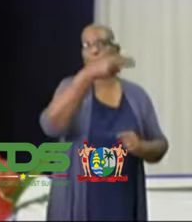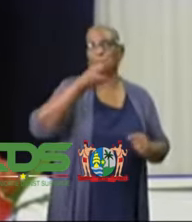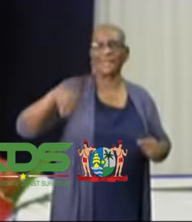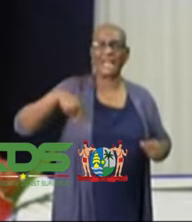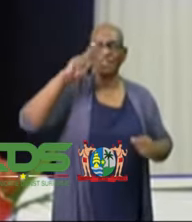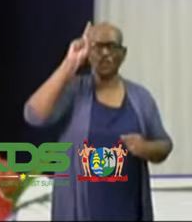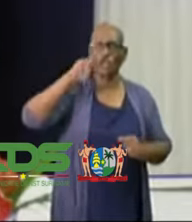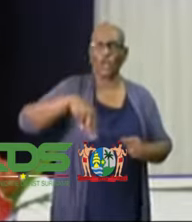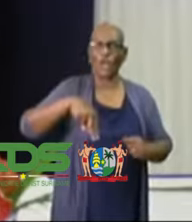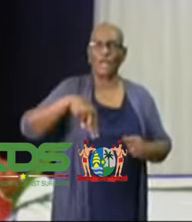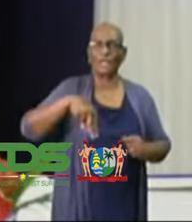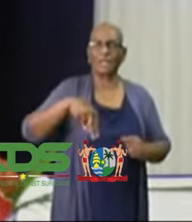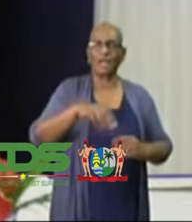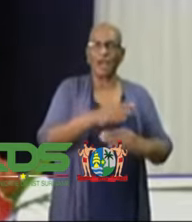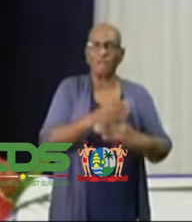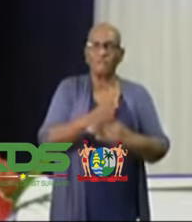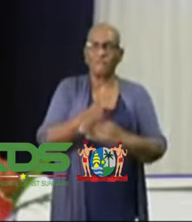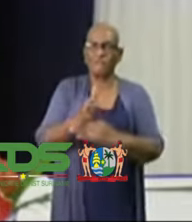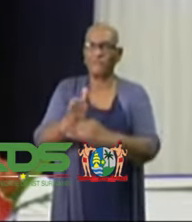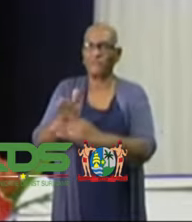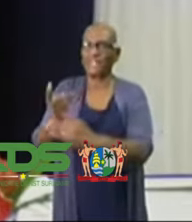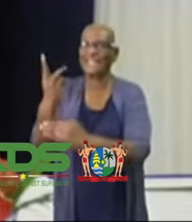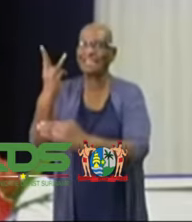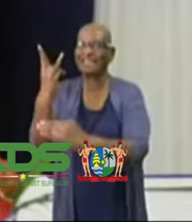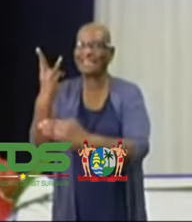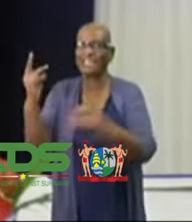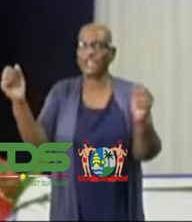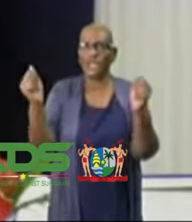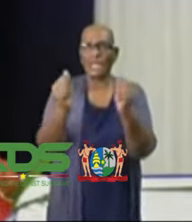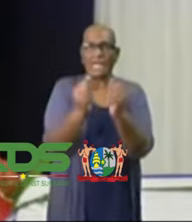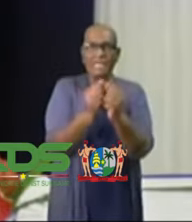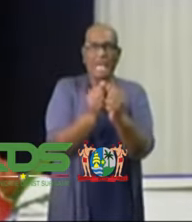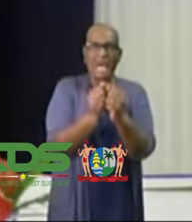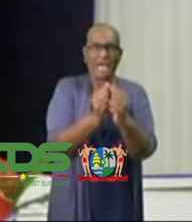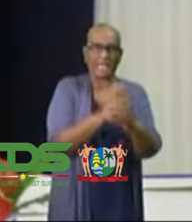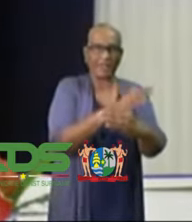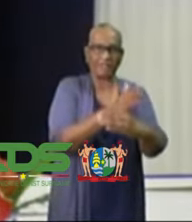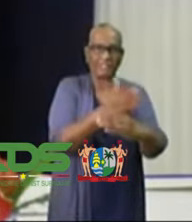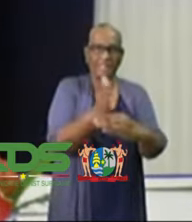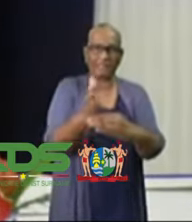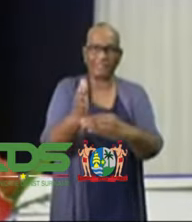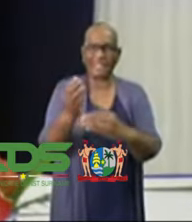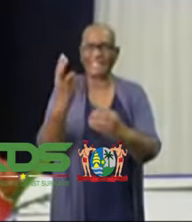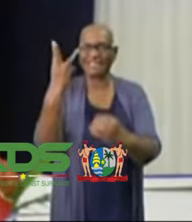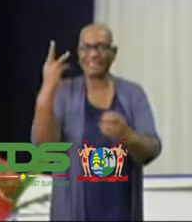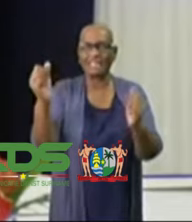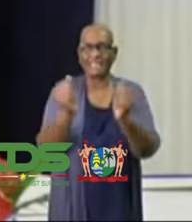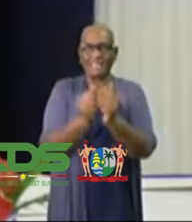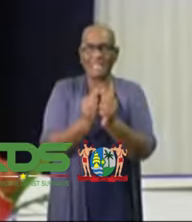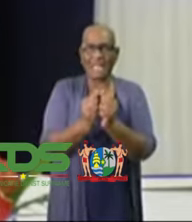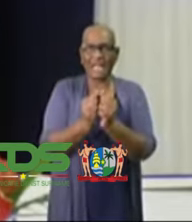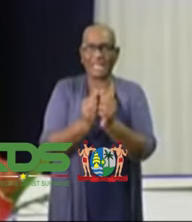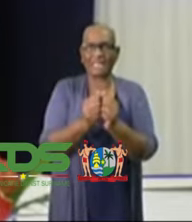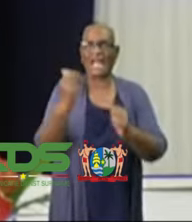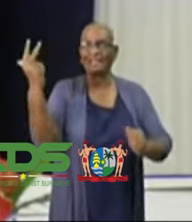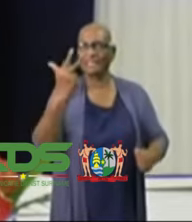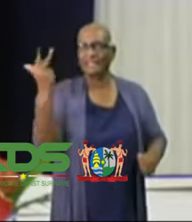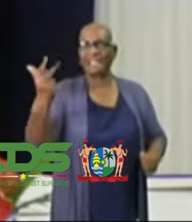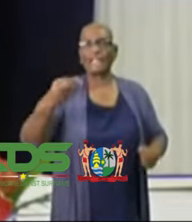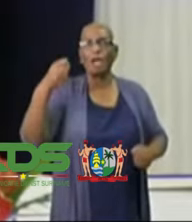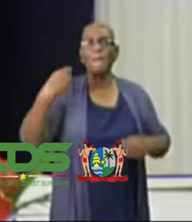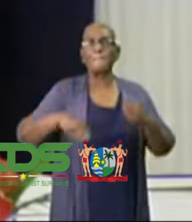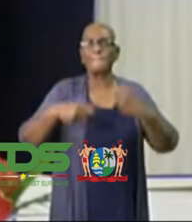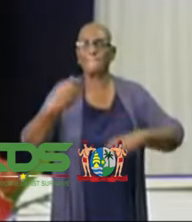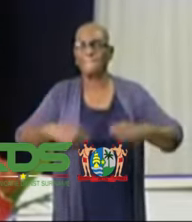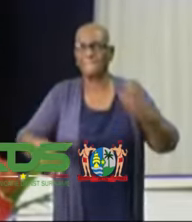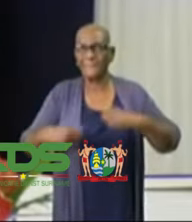over 3 jaren. In feite een bedrag van 688 miljoen. In feite is